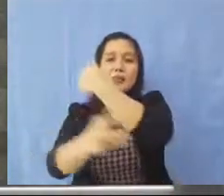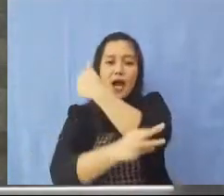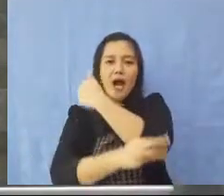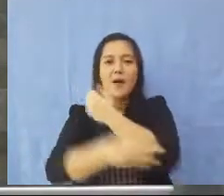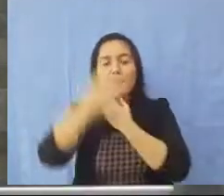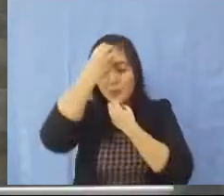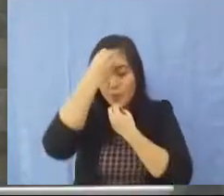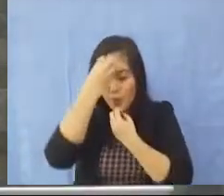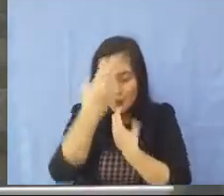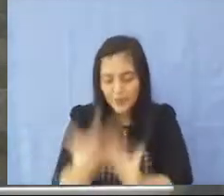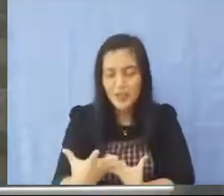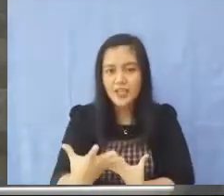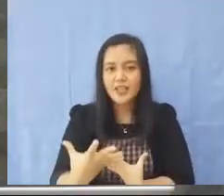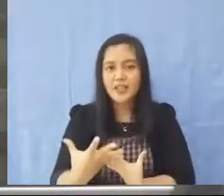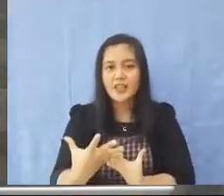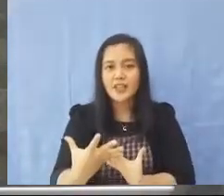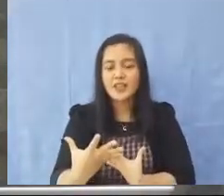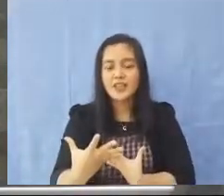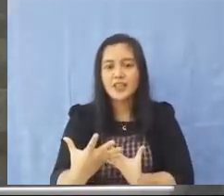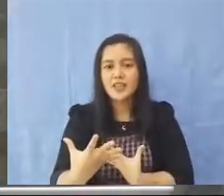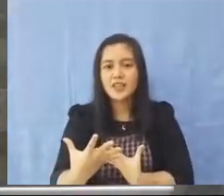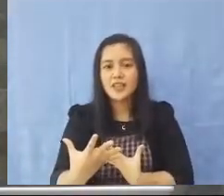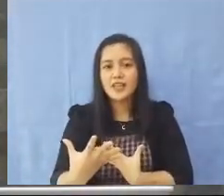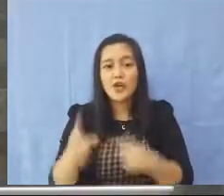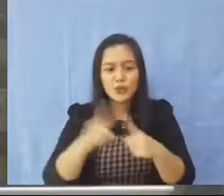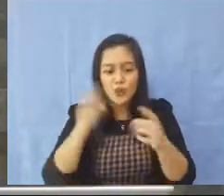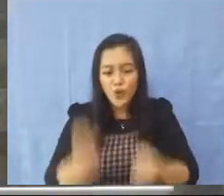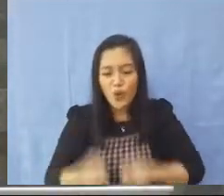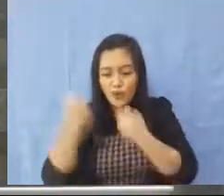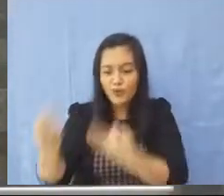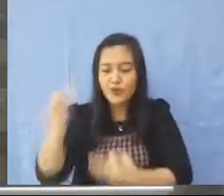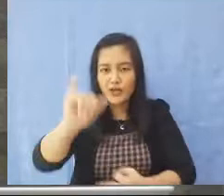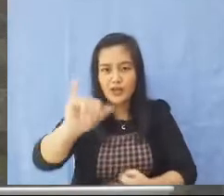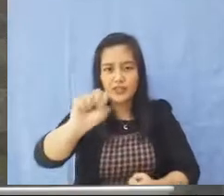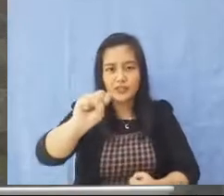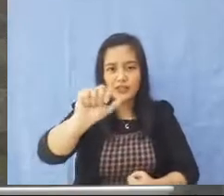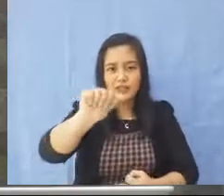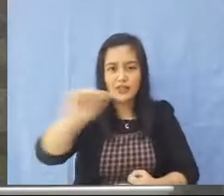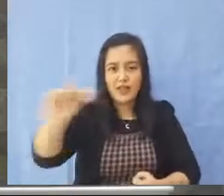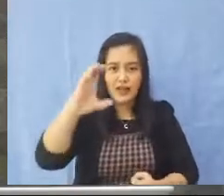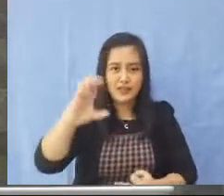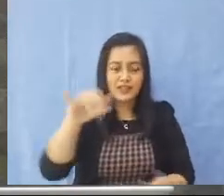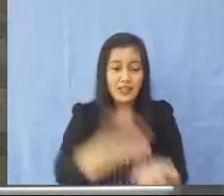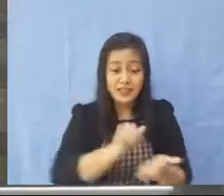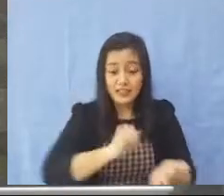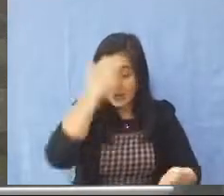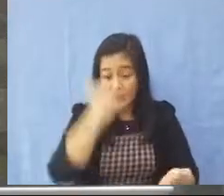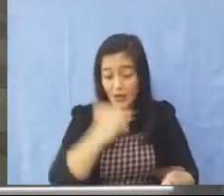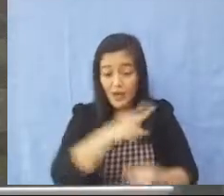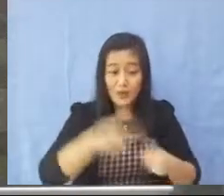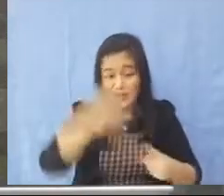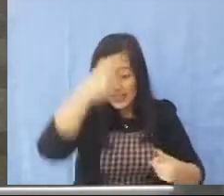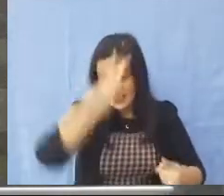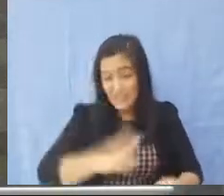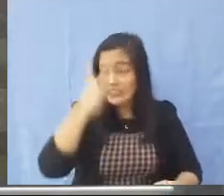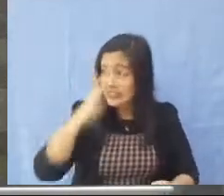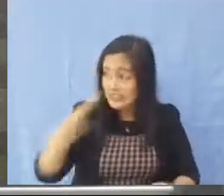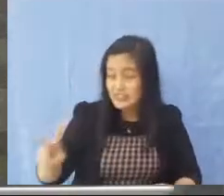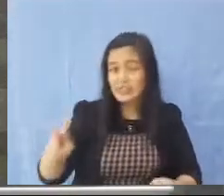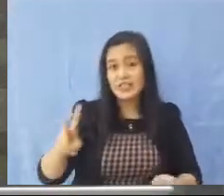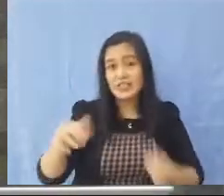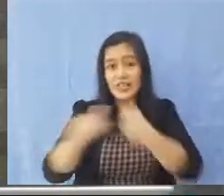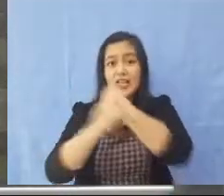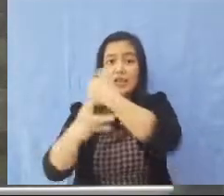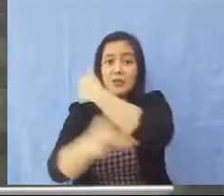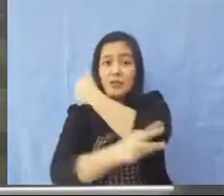Diyos, pinatigil din naman siya ng Diyos at binigyan siya ng dapat niya i-sacrifice. You see? So, nadi-display ni Abraham yung faithfulness